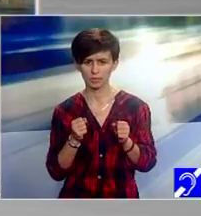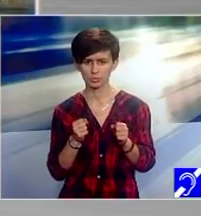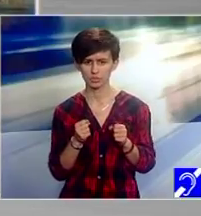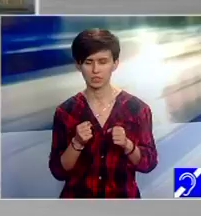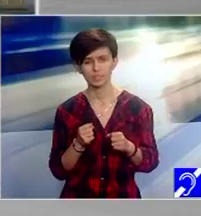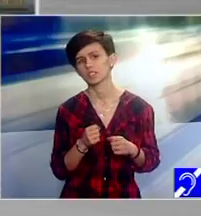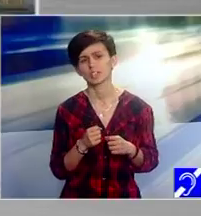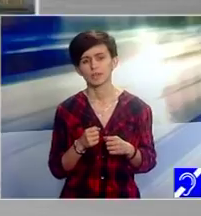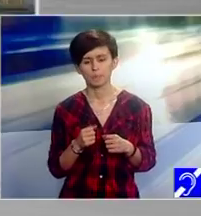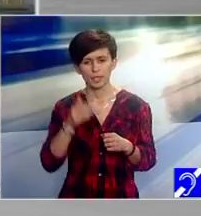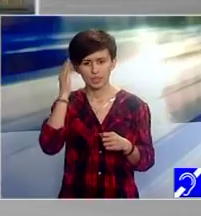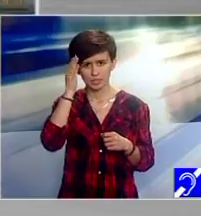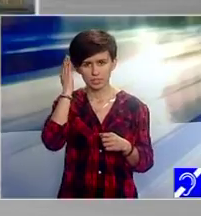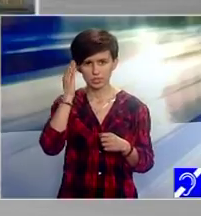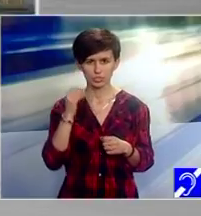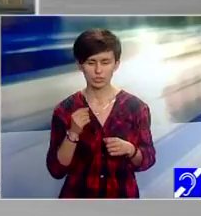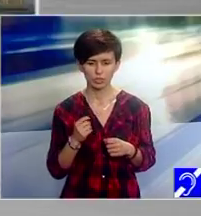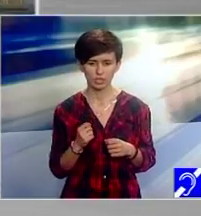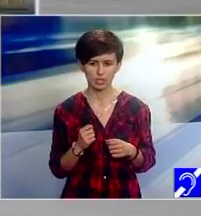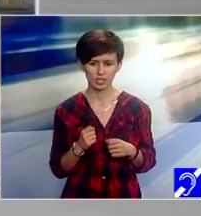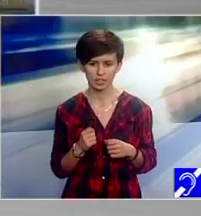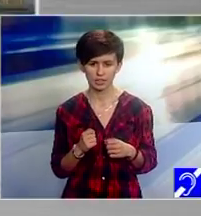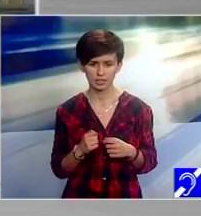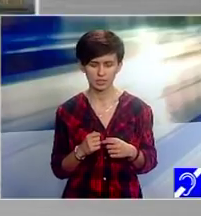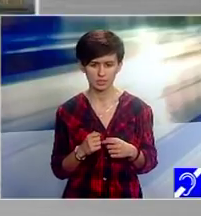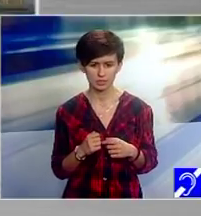școlii gimnaziale,